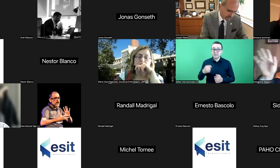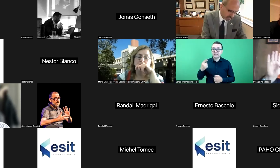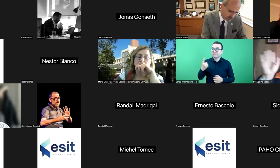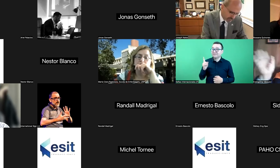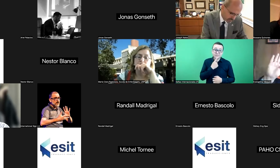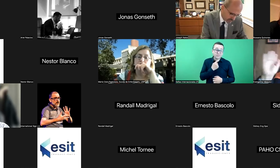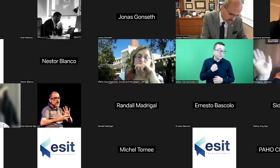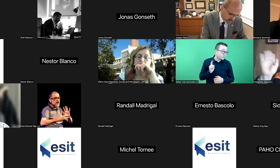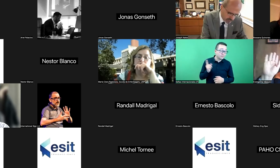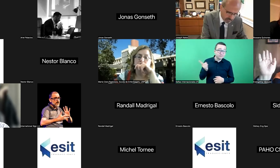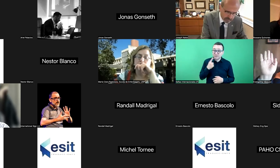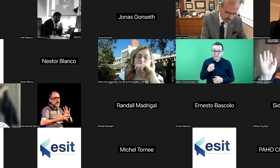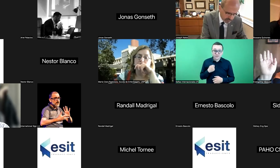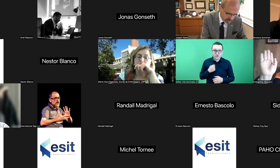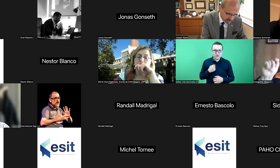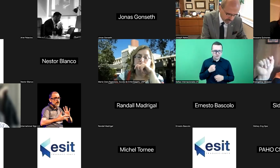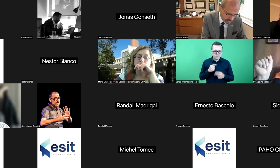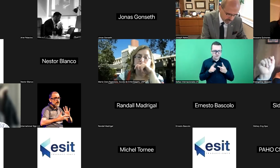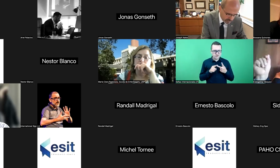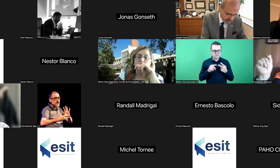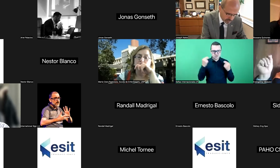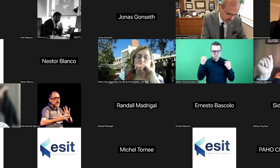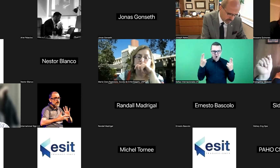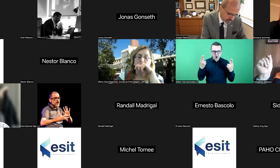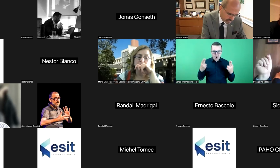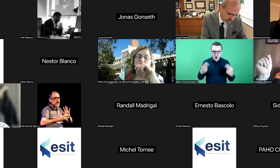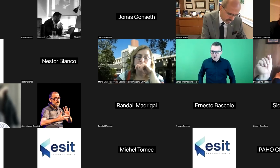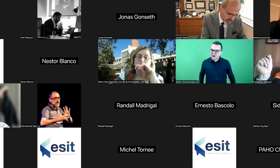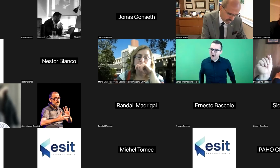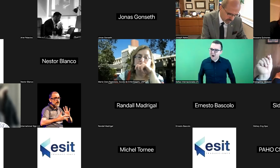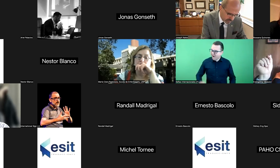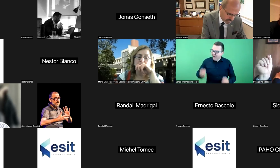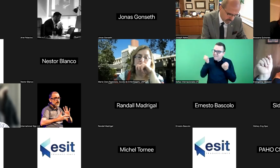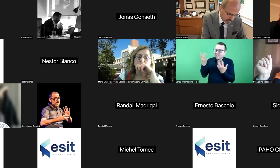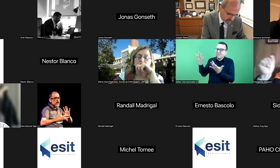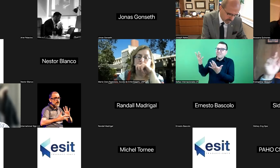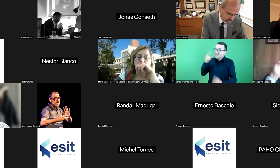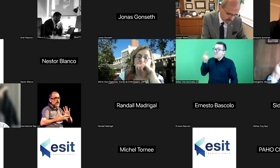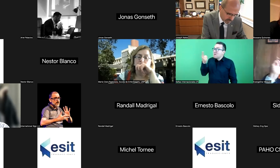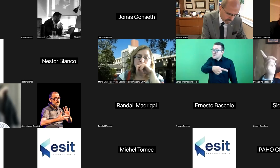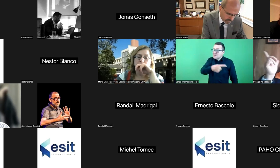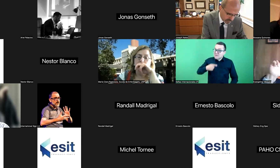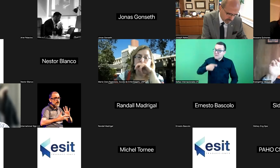de se montrer agressif, menaçant. Ce n'est pas du tout une chose qu'on veut.